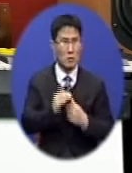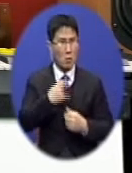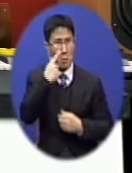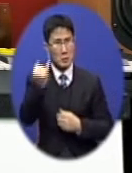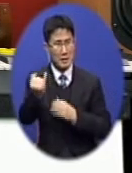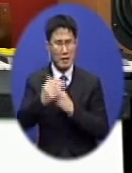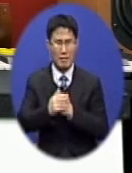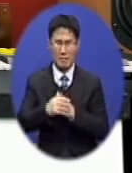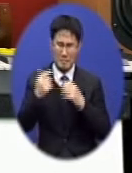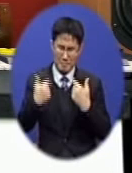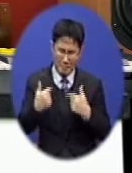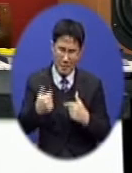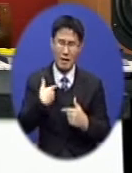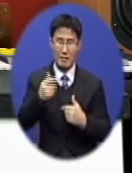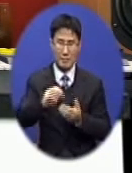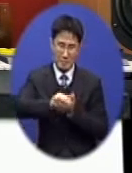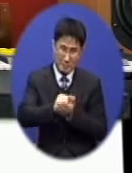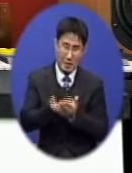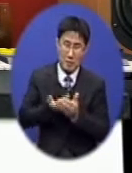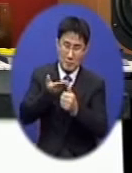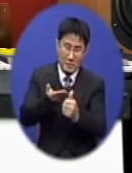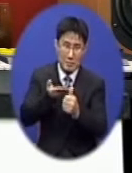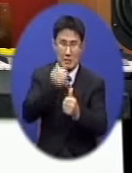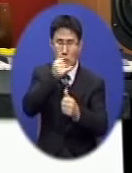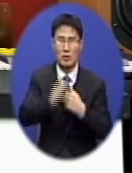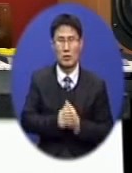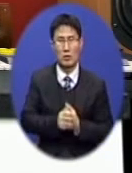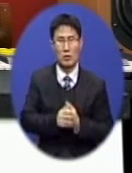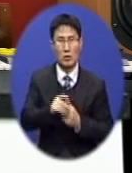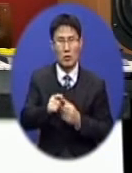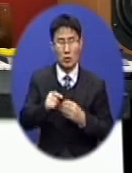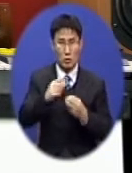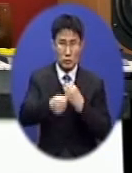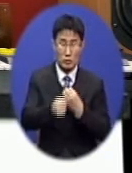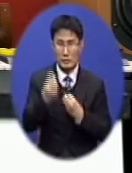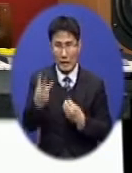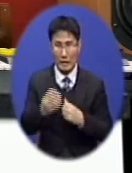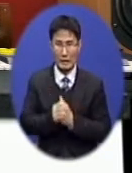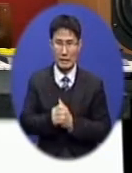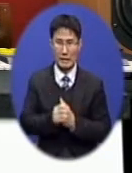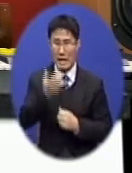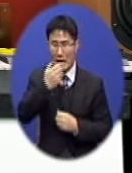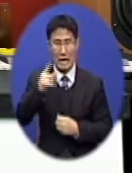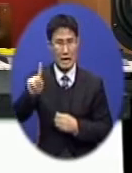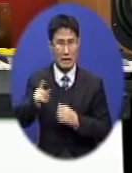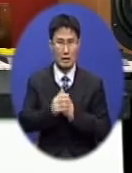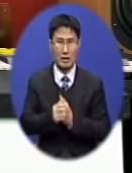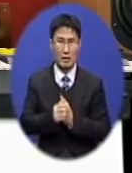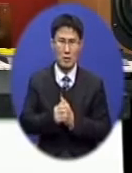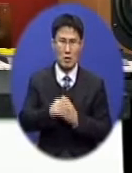그냥 날마다 과일을 이렇게 갈아다 드리고 그러는데 네. 귤을 3개. 사과 아주 통째로 하나, 단감 두